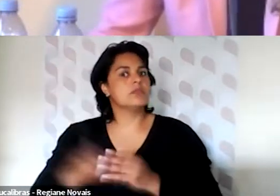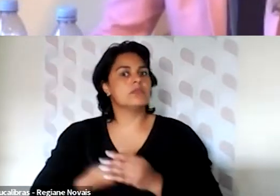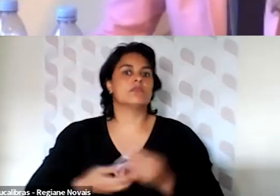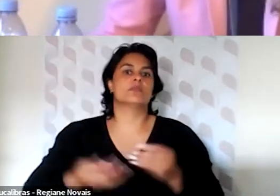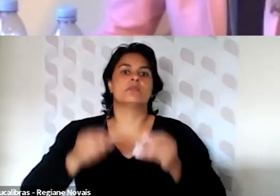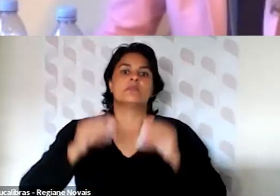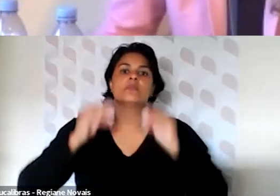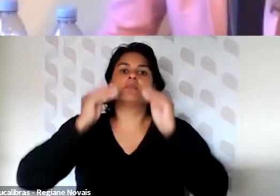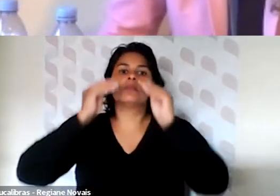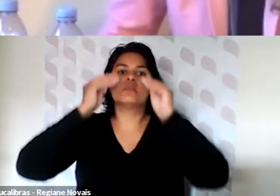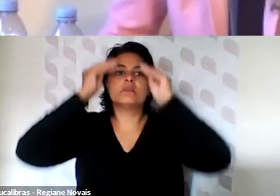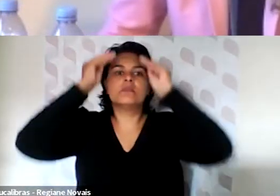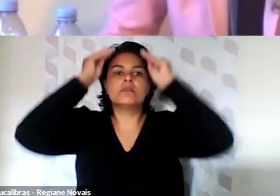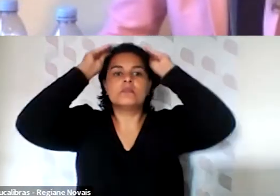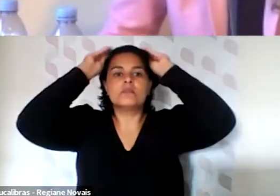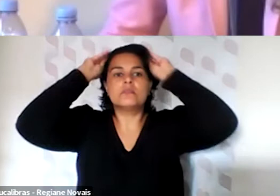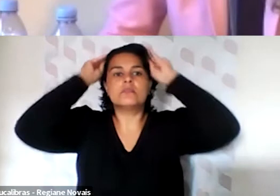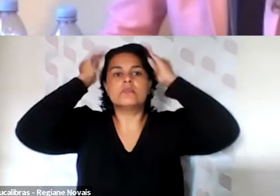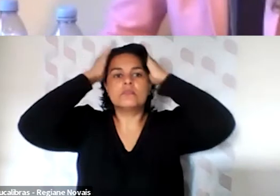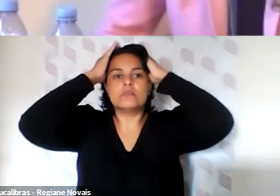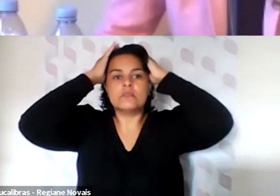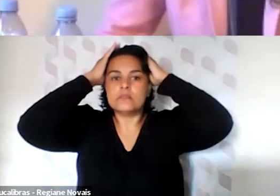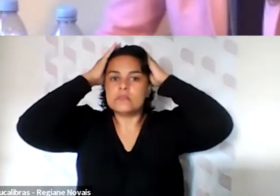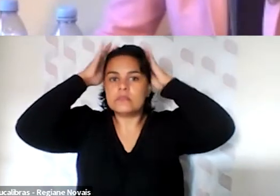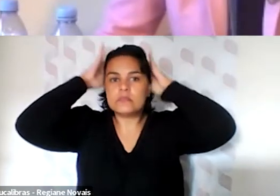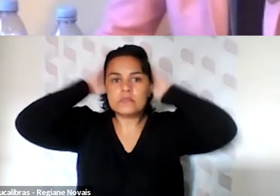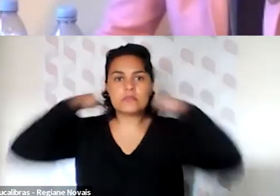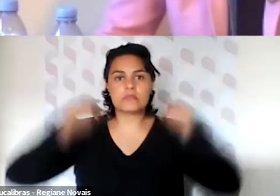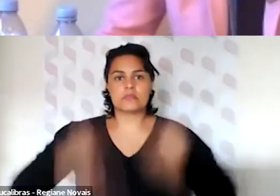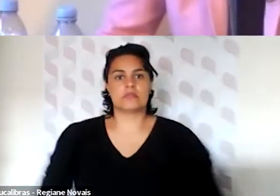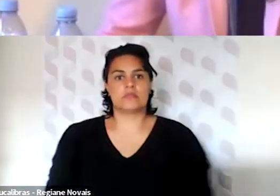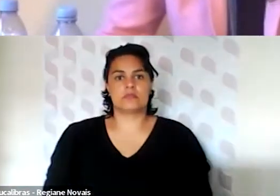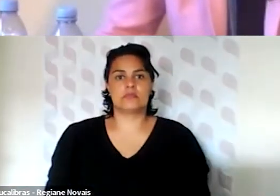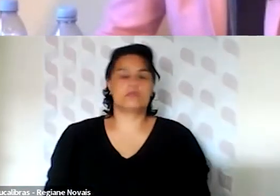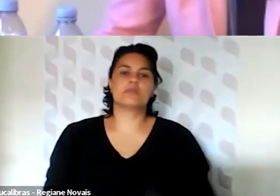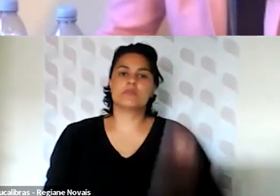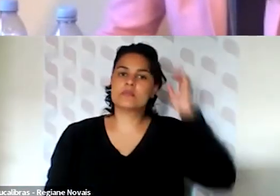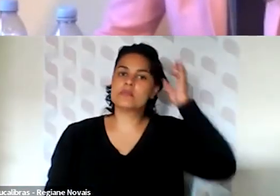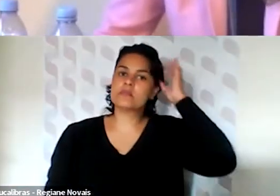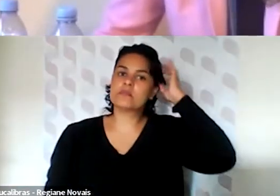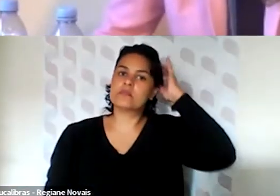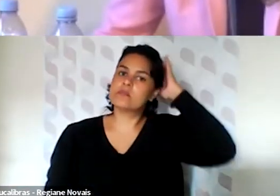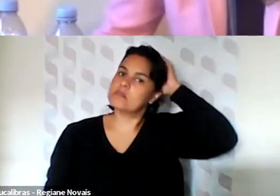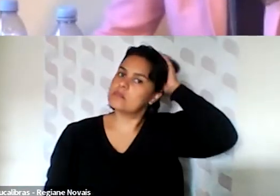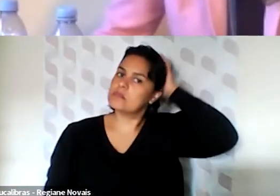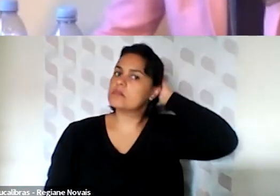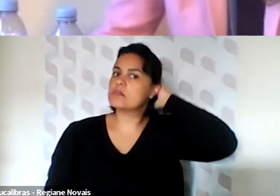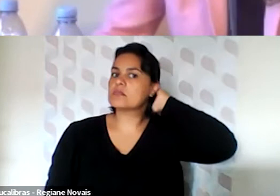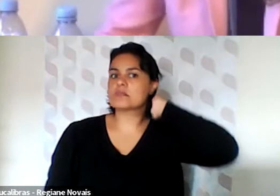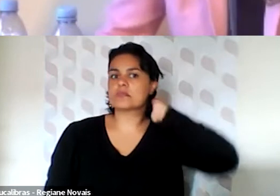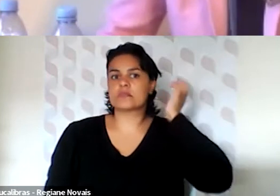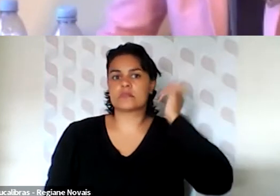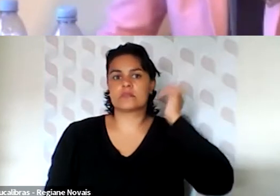gouvernants, l'Union européenne ou autres, pour avoir des politiques cohérentes, puisque d'un côté, il dit soutenir